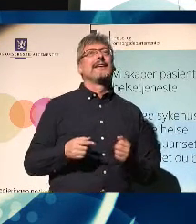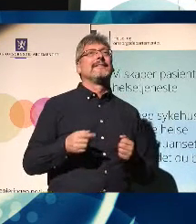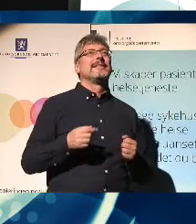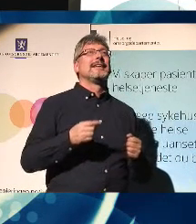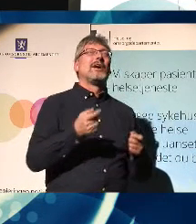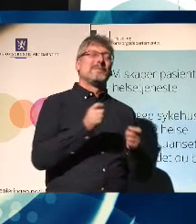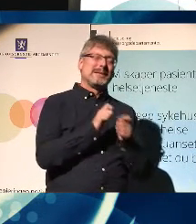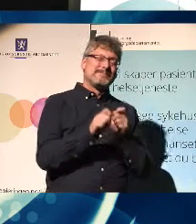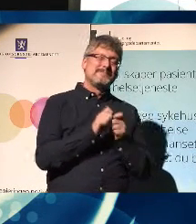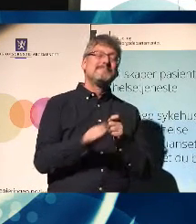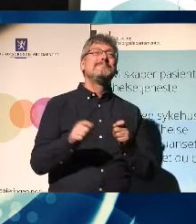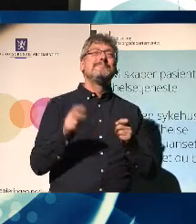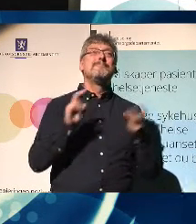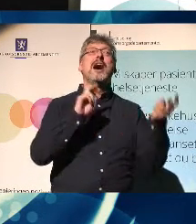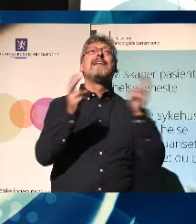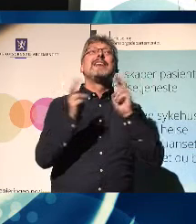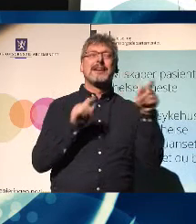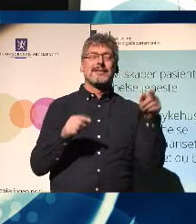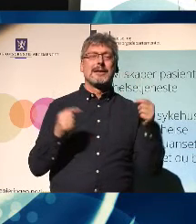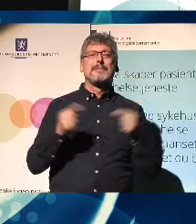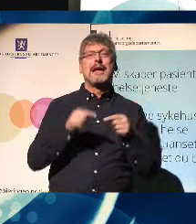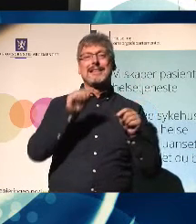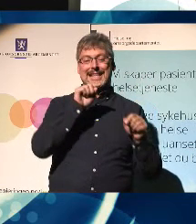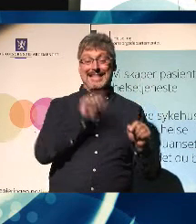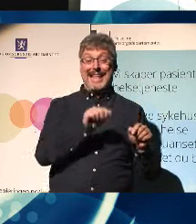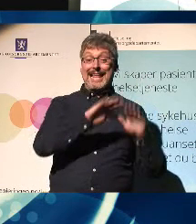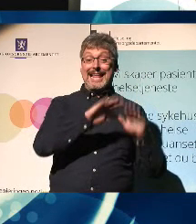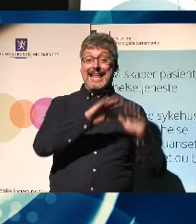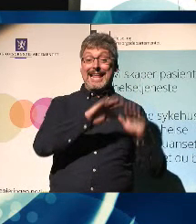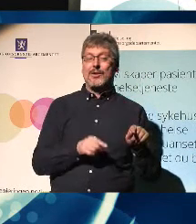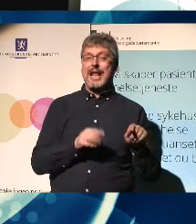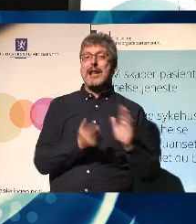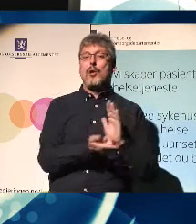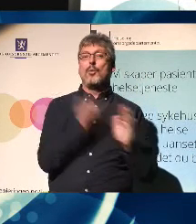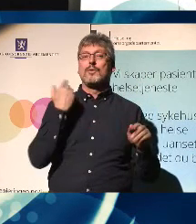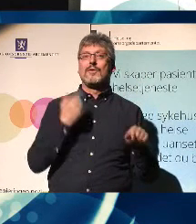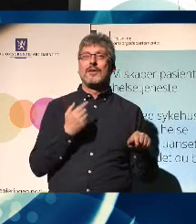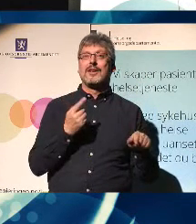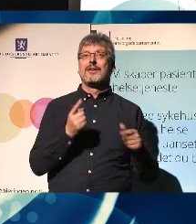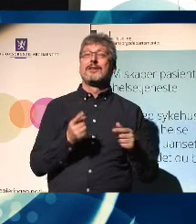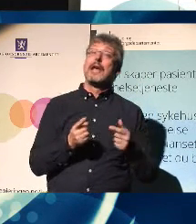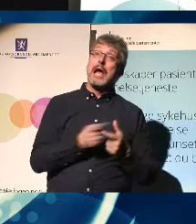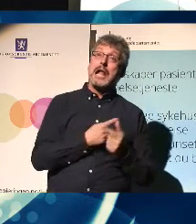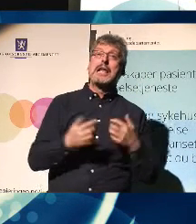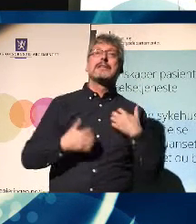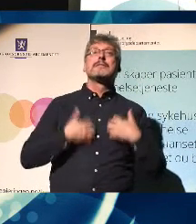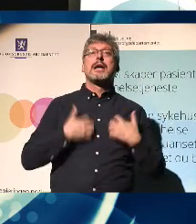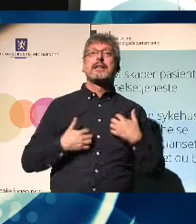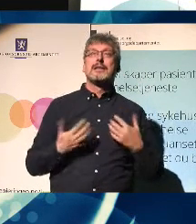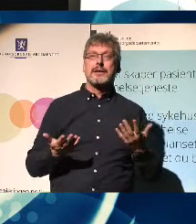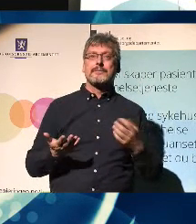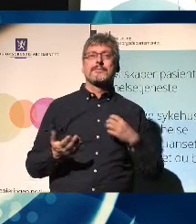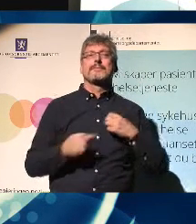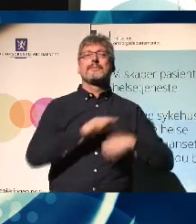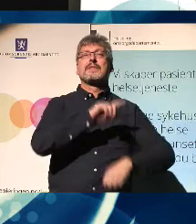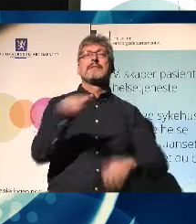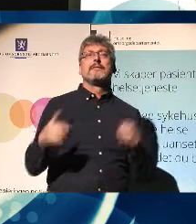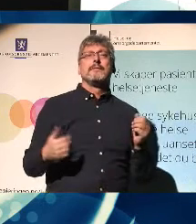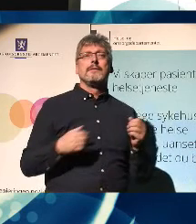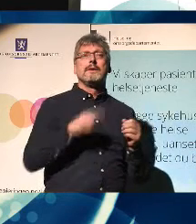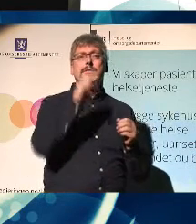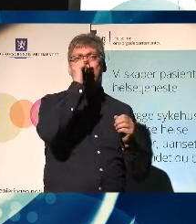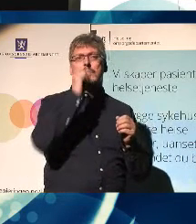om hverandre, men det som vanskelig med dette direktoratet, eller utfordrende eller spennende, det at vi ivaretar